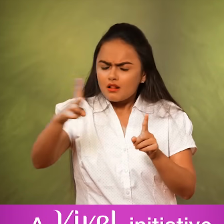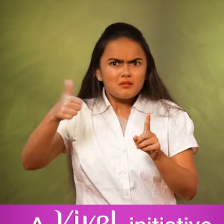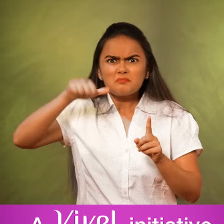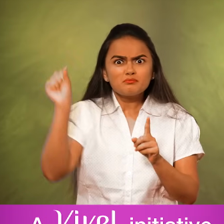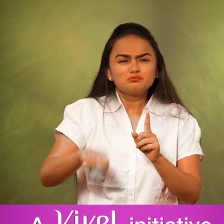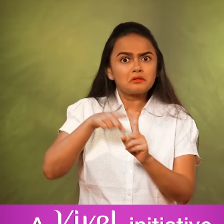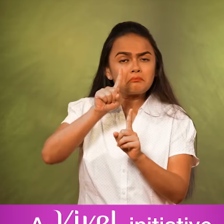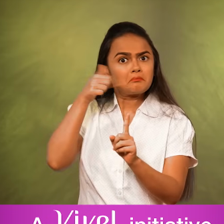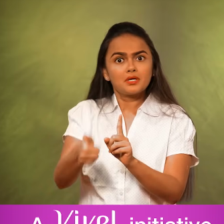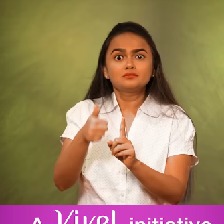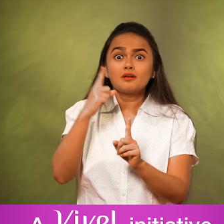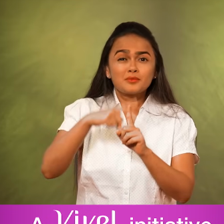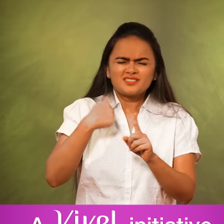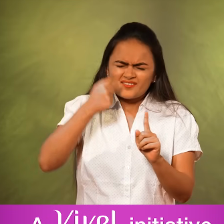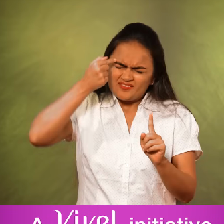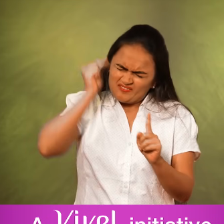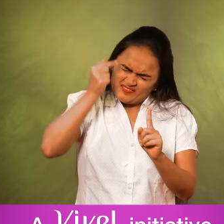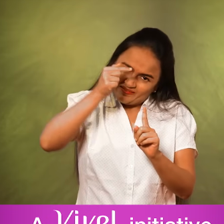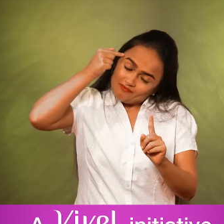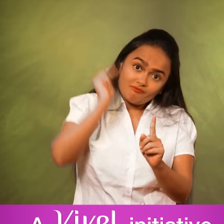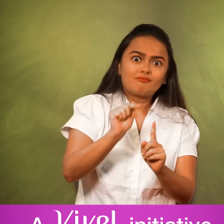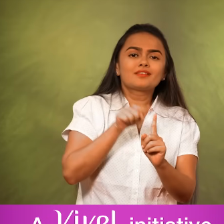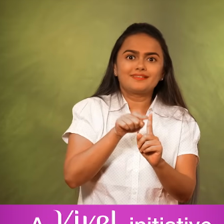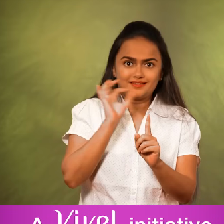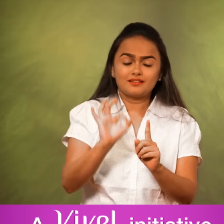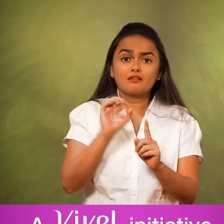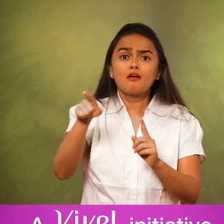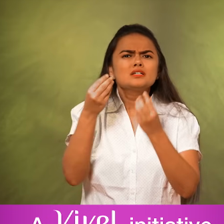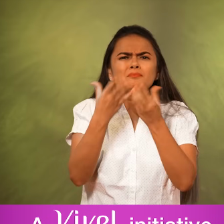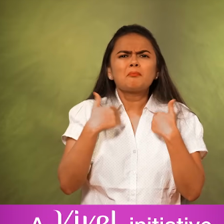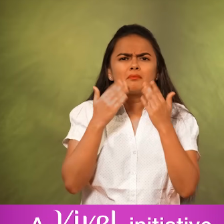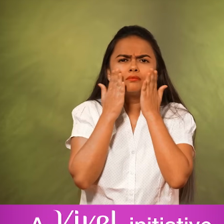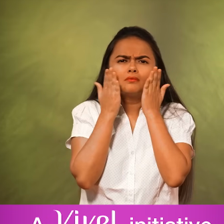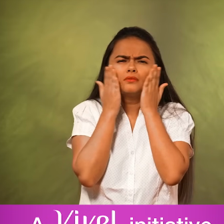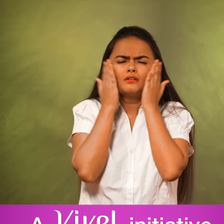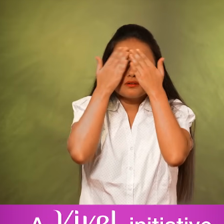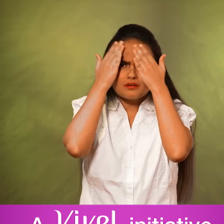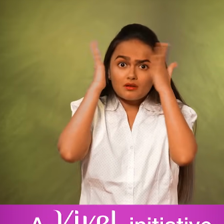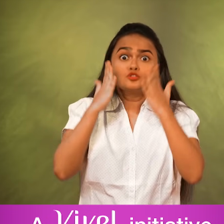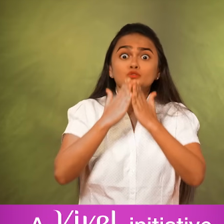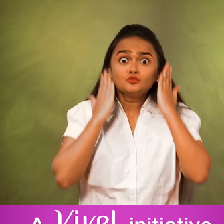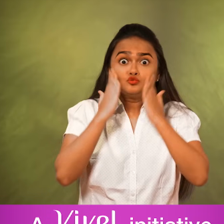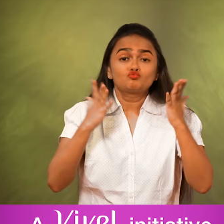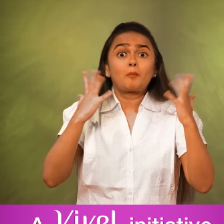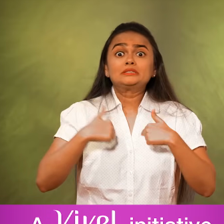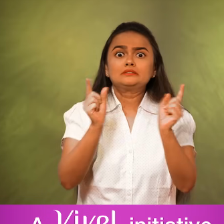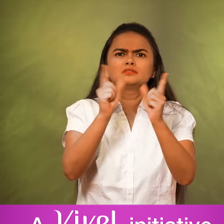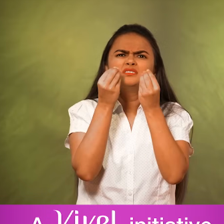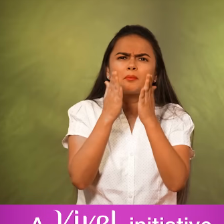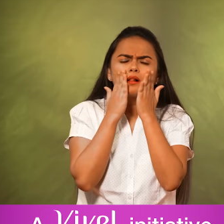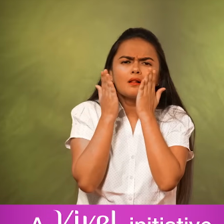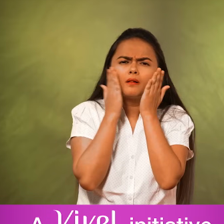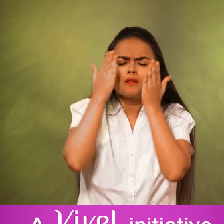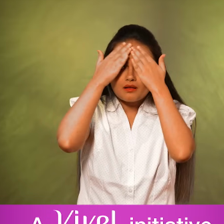other ingredient can give। and yeah, I just love using this। इसको बस मैं ऐसे पैट करके ना अपनी स्किन में एब्जॉर्ब होने देती हूँ। मैं